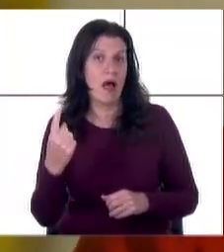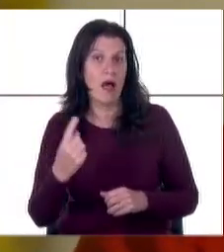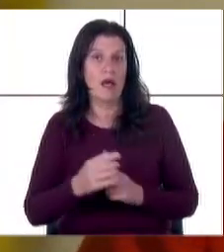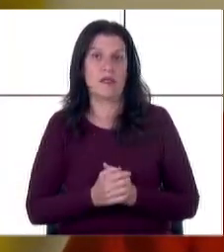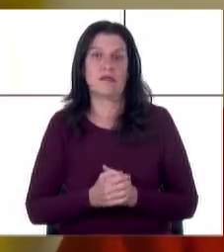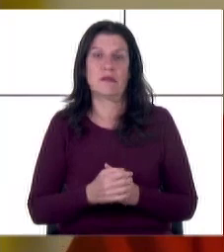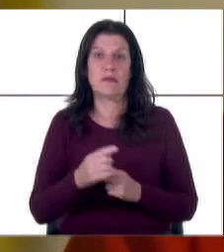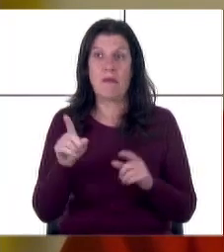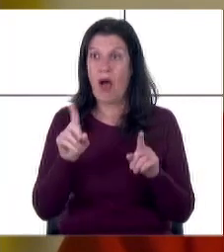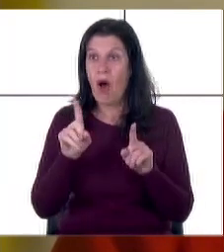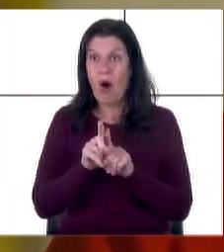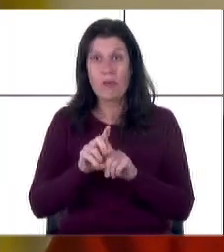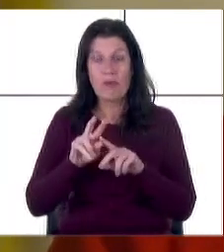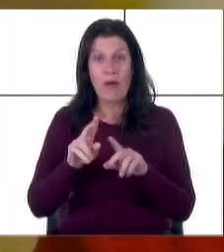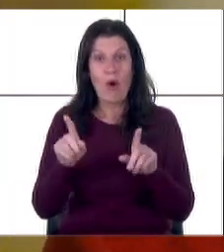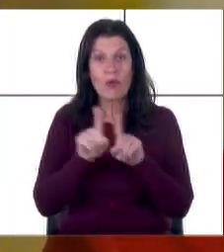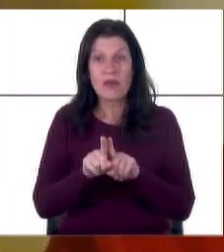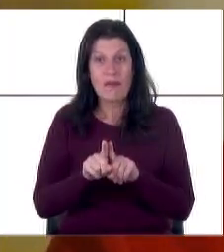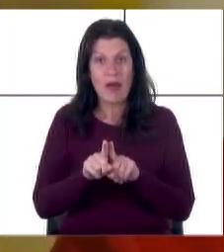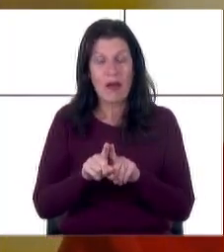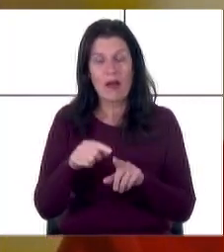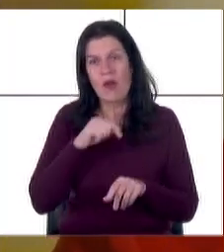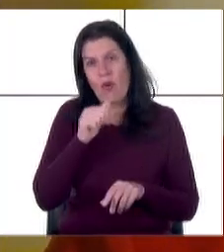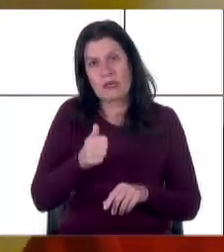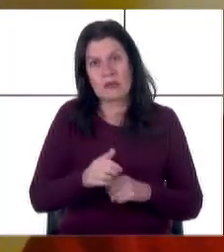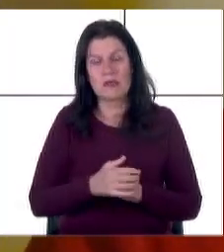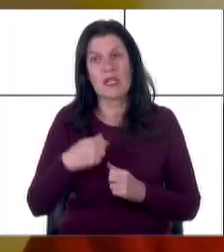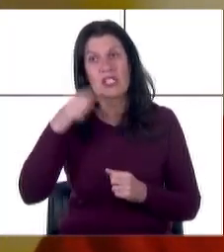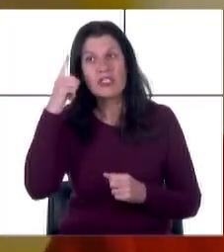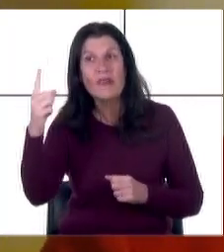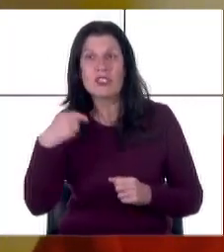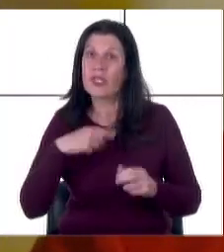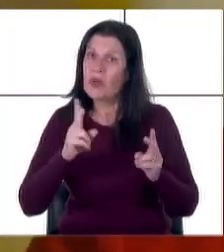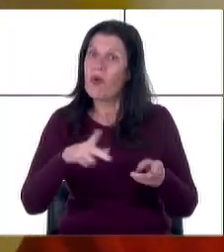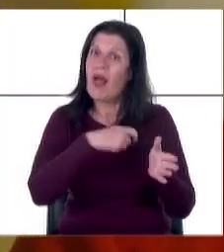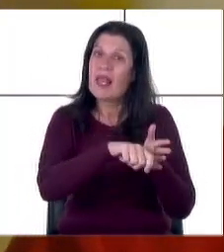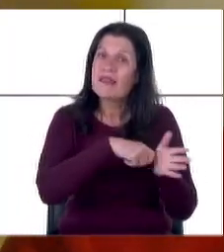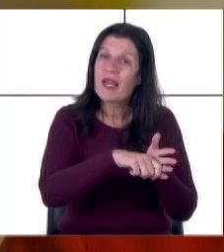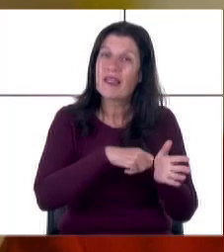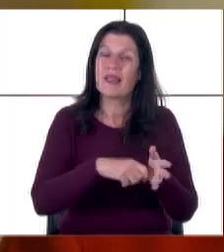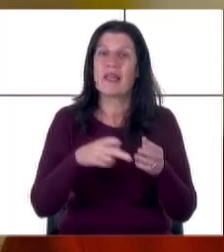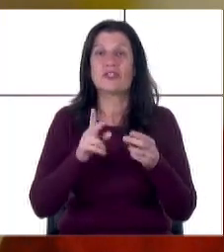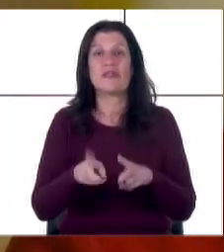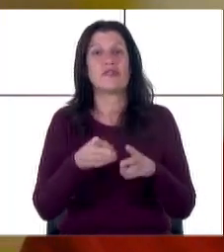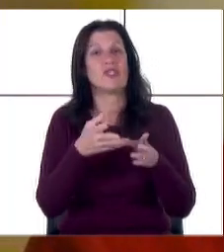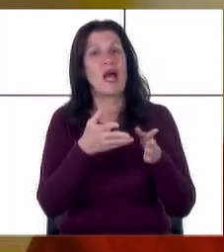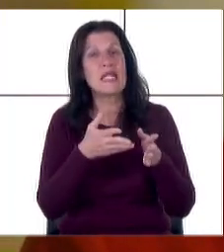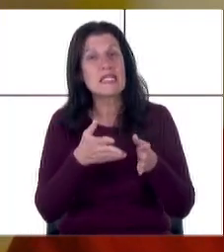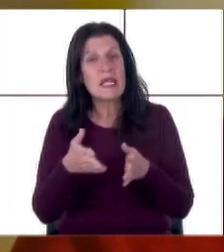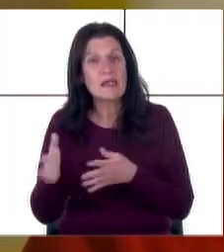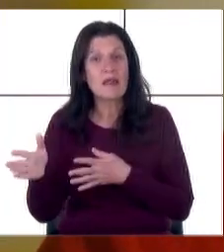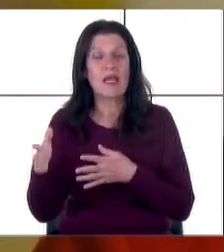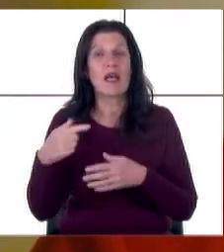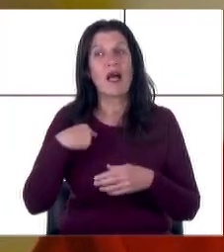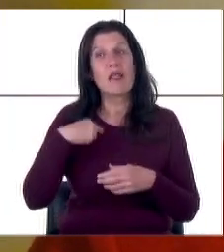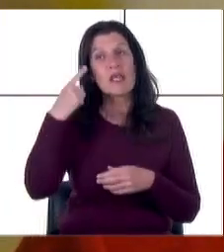היסטוריה, ולא רציתי. חשבתי שאני יכולה לתקן, שזה יכול להסתדר, שאם אני אתמוך בו, אז